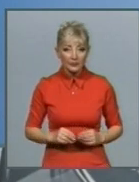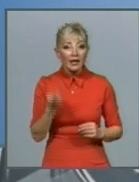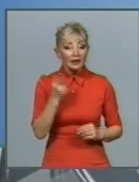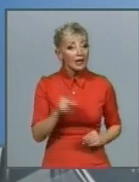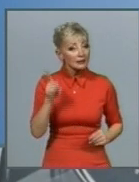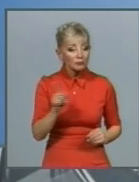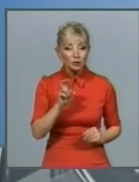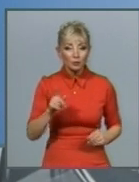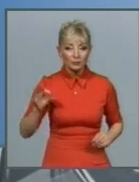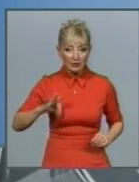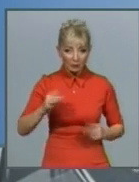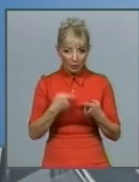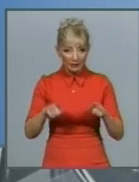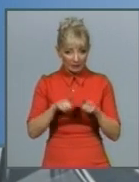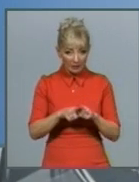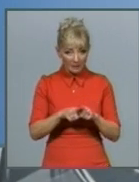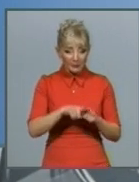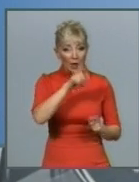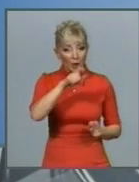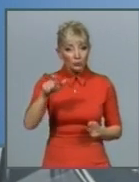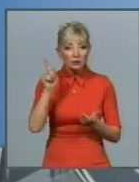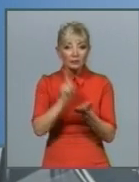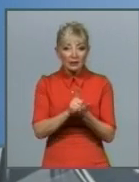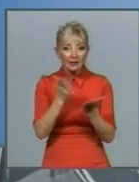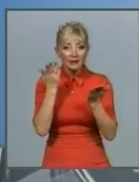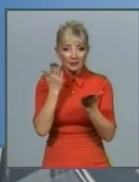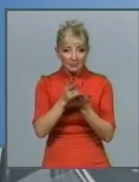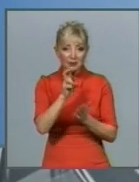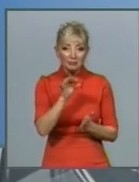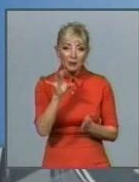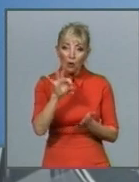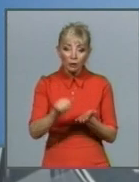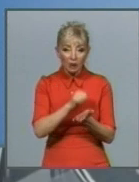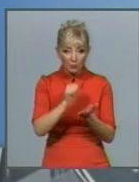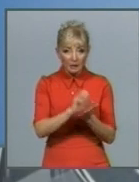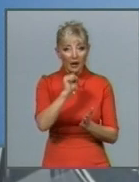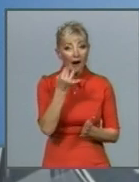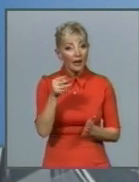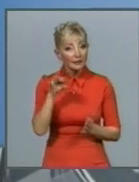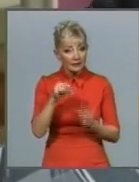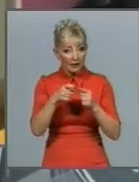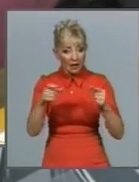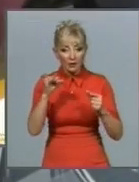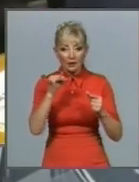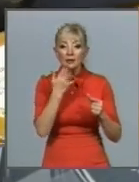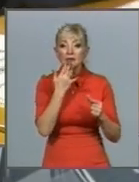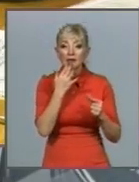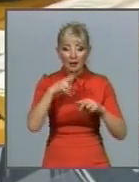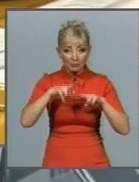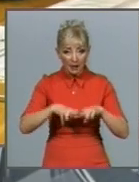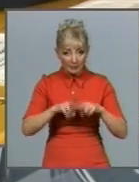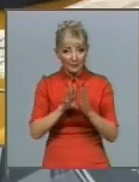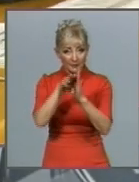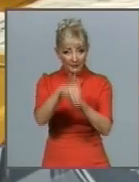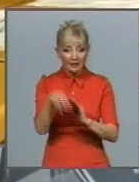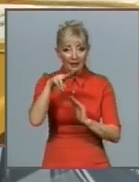щоб скористуватися таким методом, громадянину потрібно мати біометричні документи, ID-картку та закордонний паспорт. Завантажити